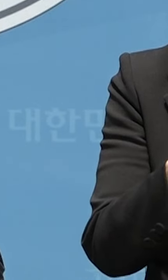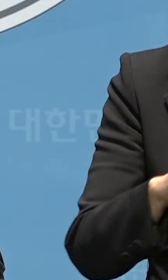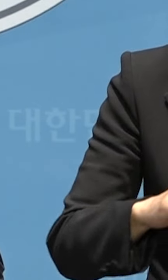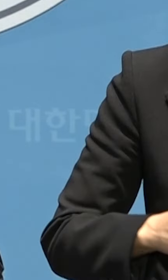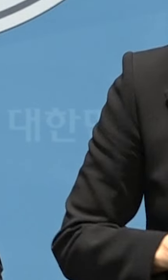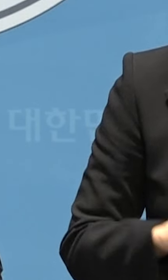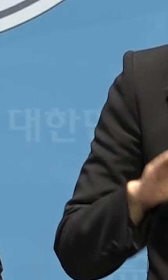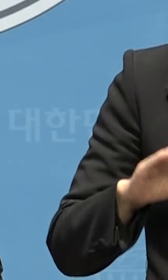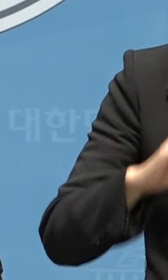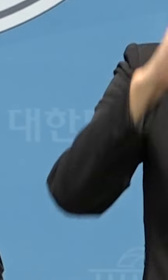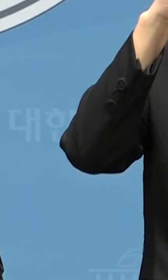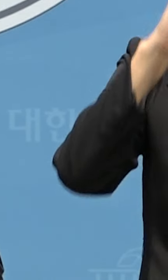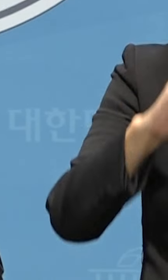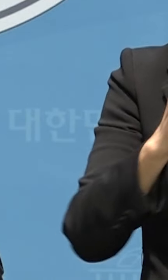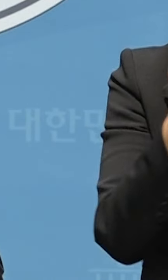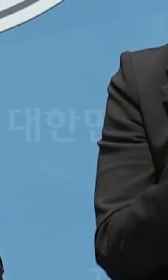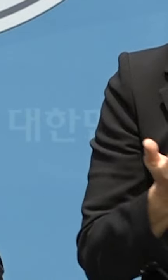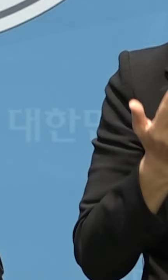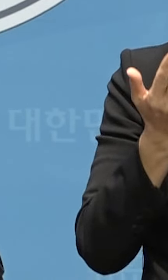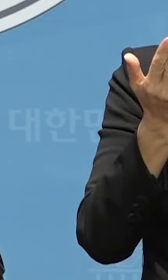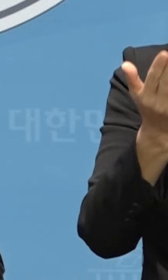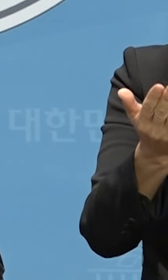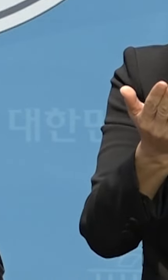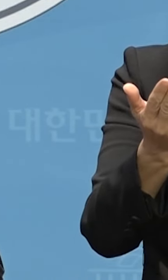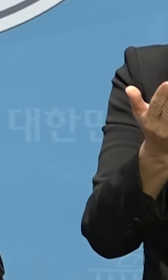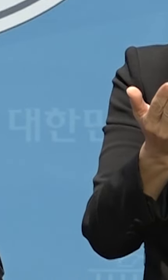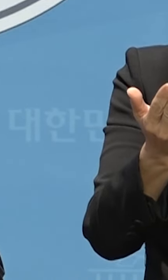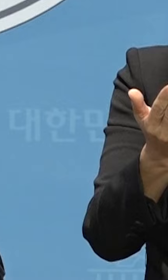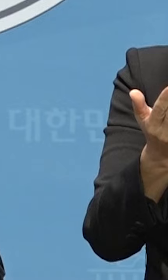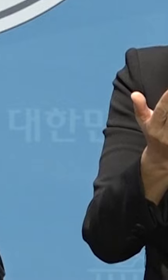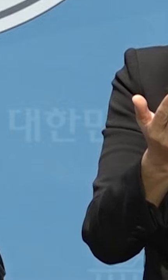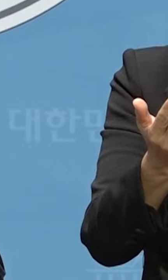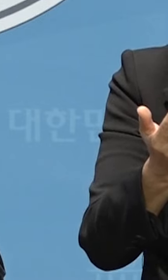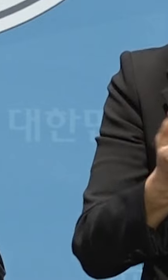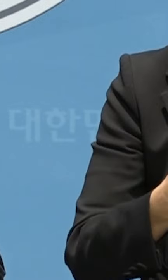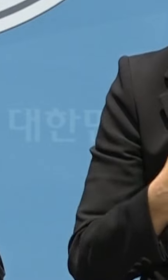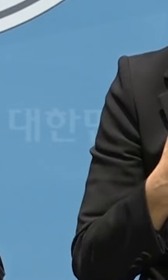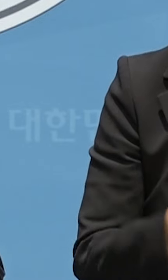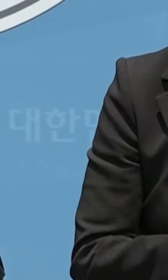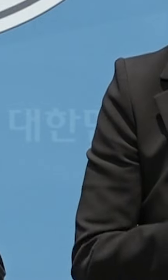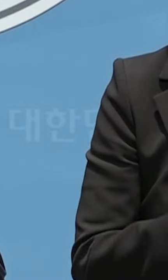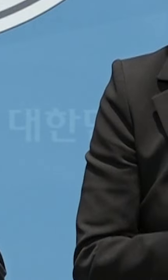내용으로 하는 것에 대해서 매우 착잡하네요.